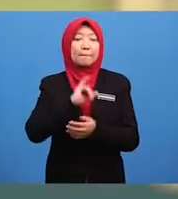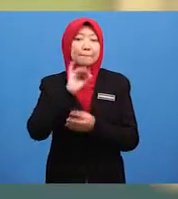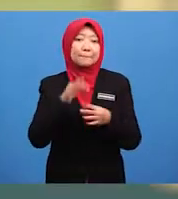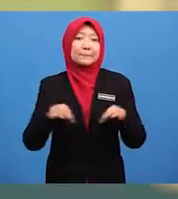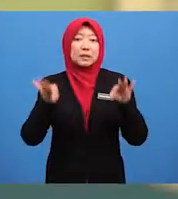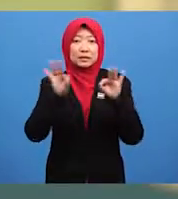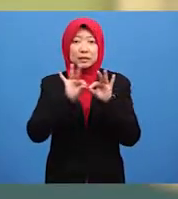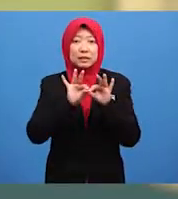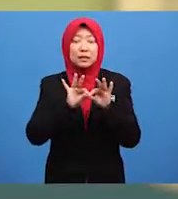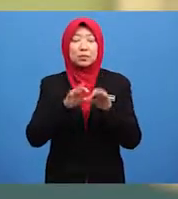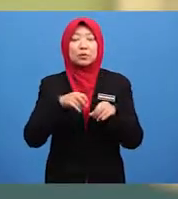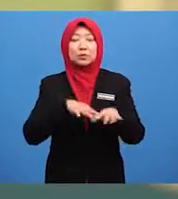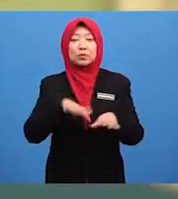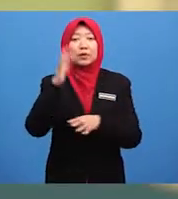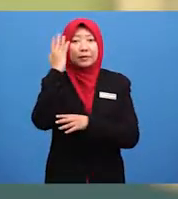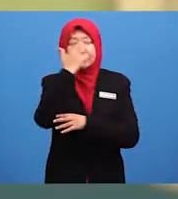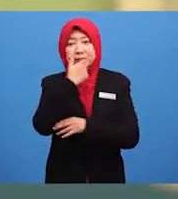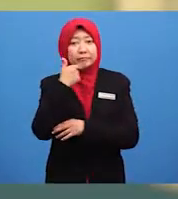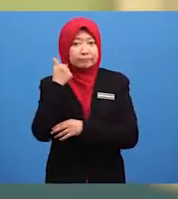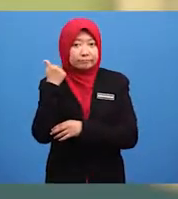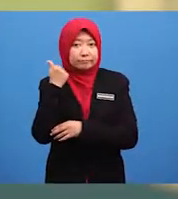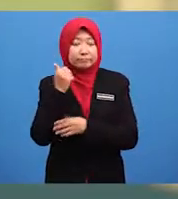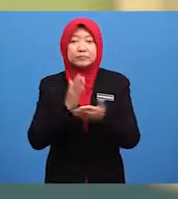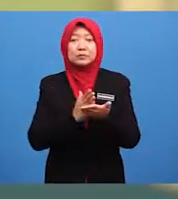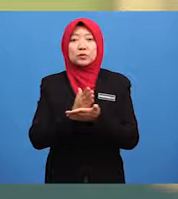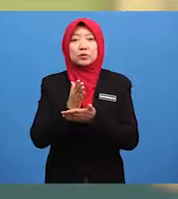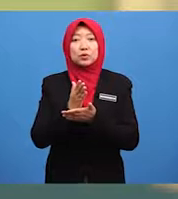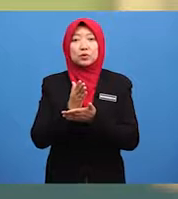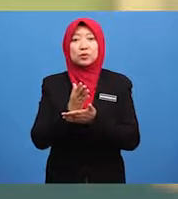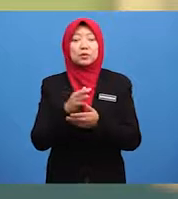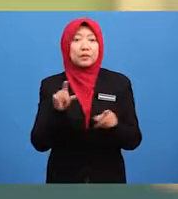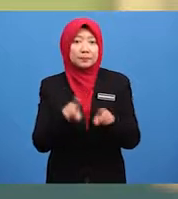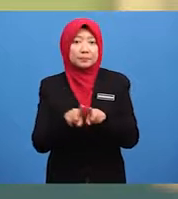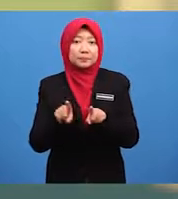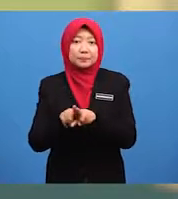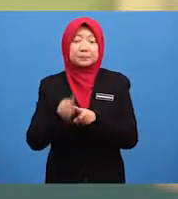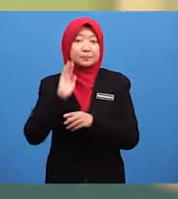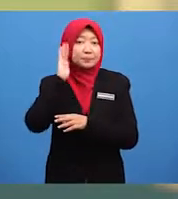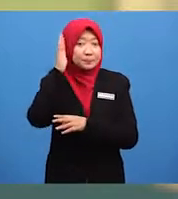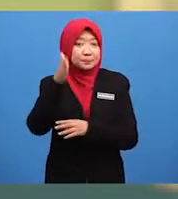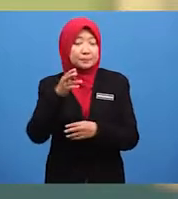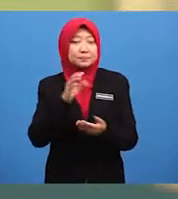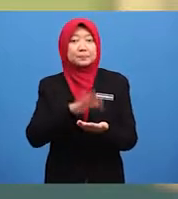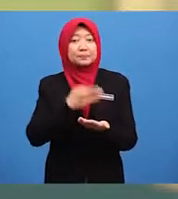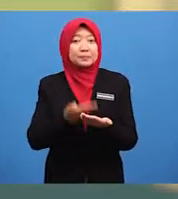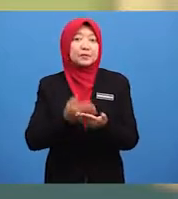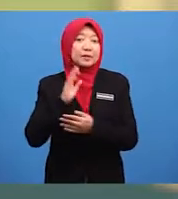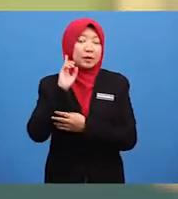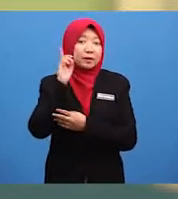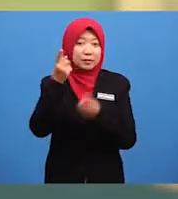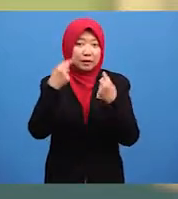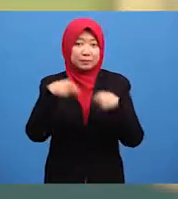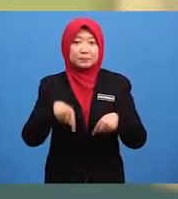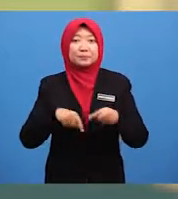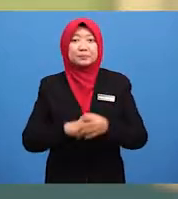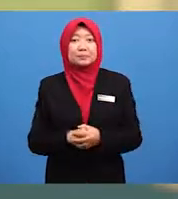agar keindahan sungai tersebut dapat terus dihayati oleh generasi akan datang. Murid-murid,